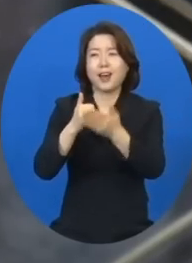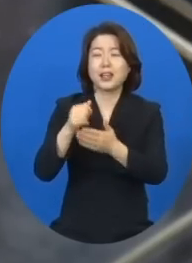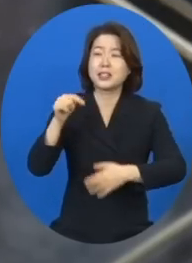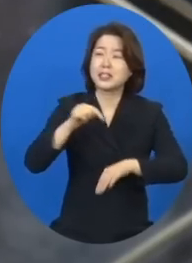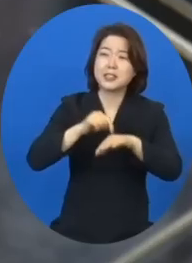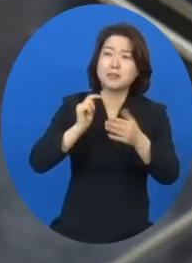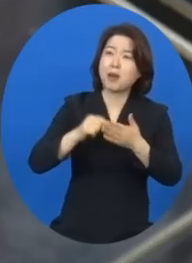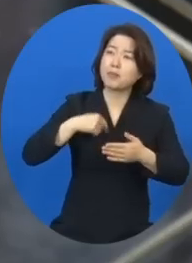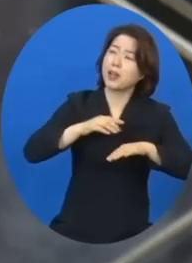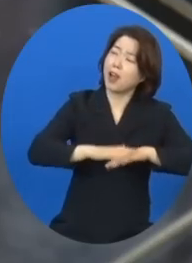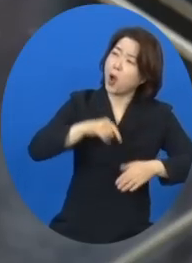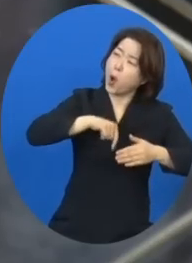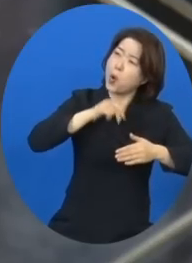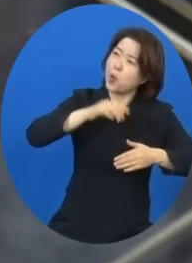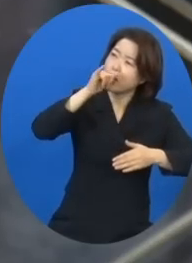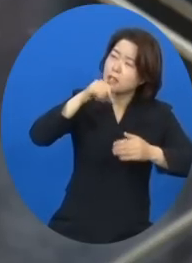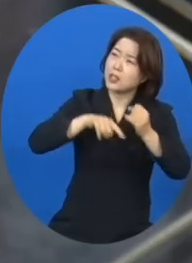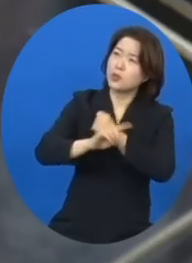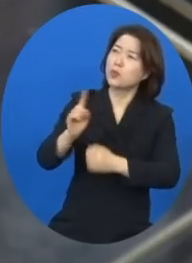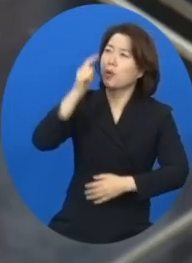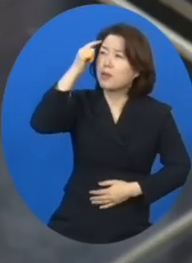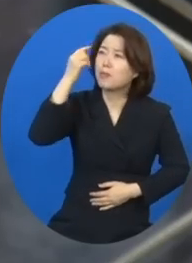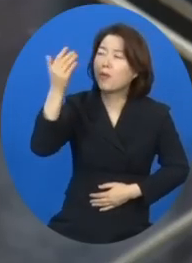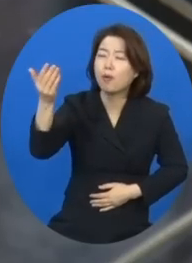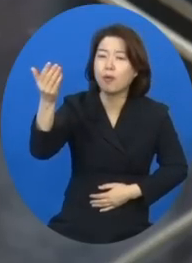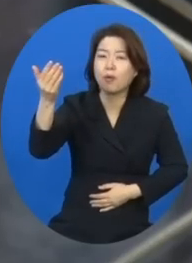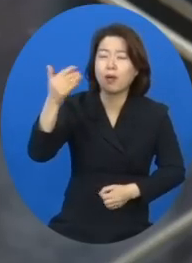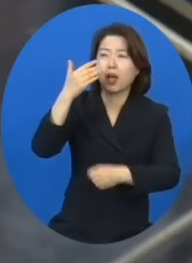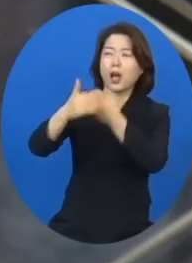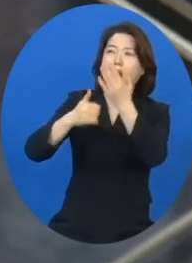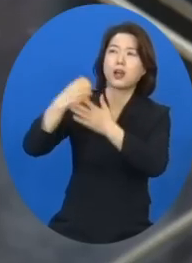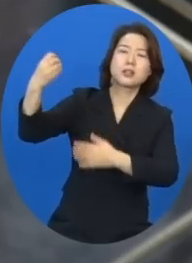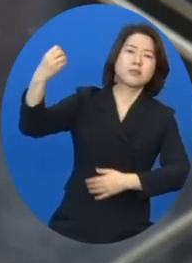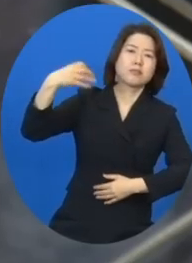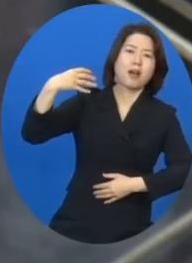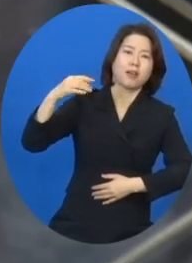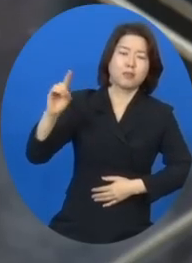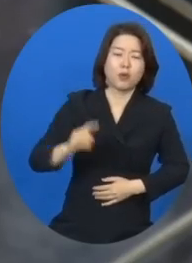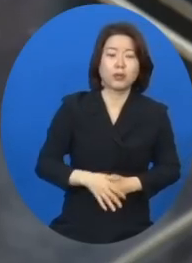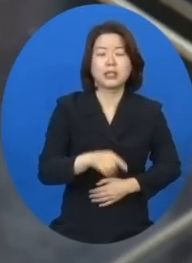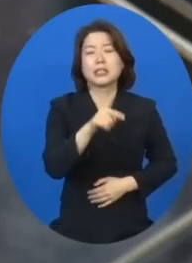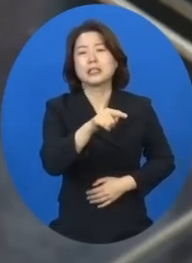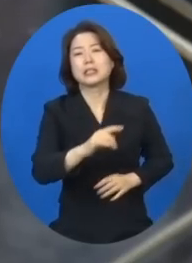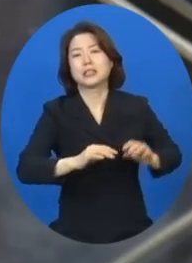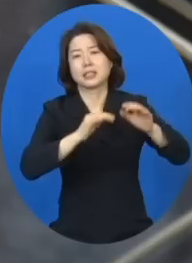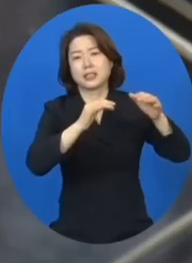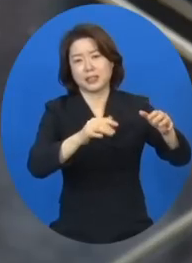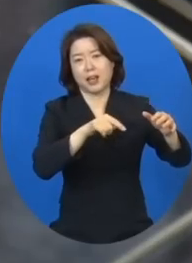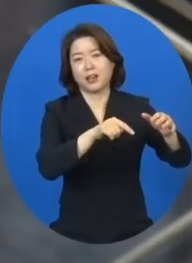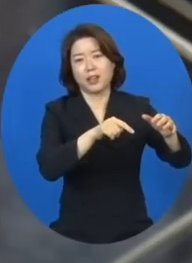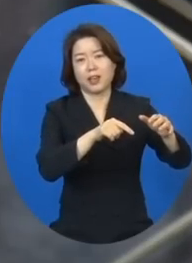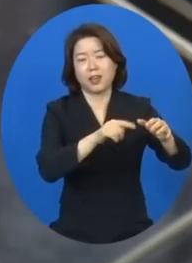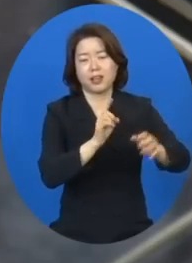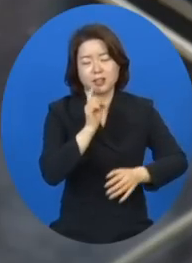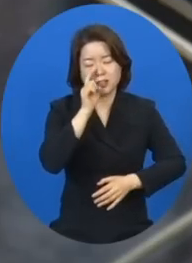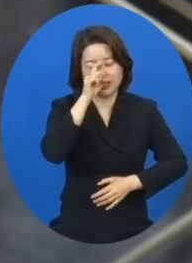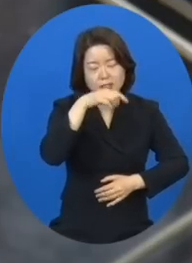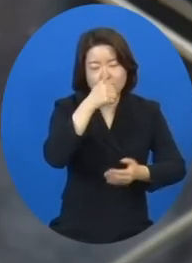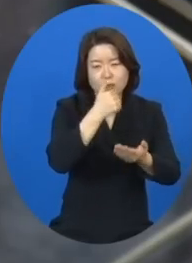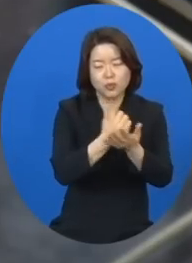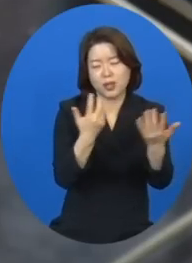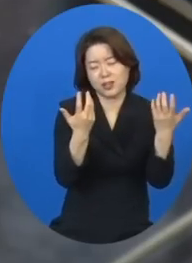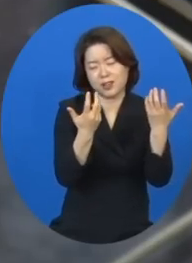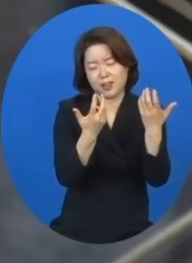왜 있지요? 하나님께서 즉각 마음을 주셨어요. 이 땅에 허물과 죄로